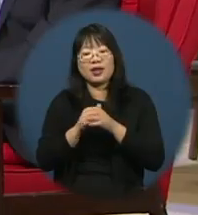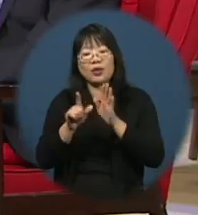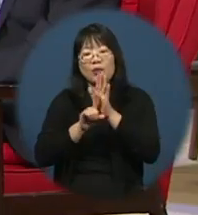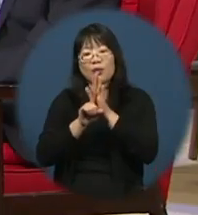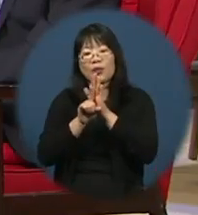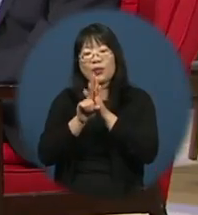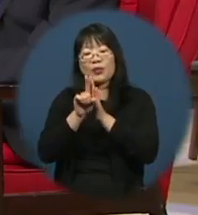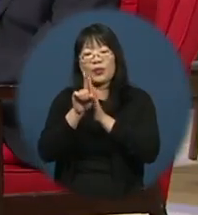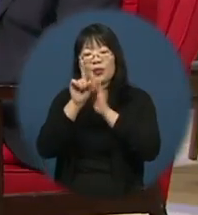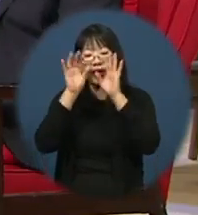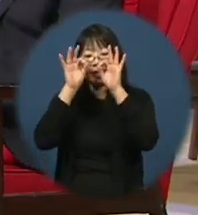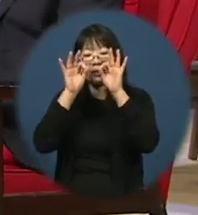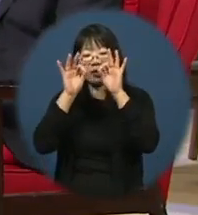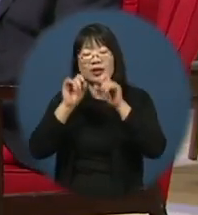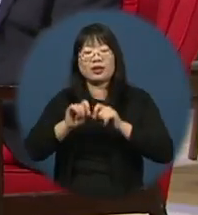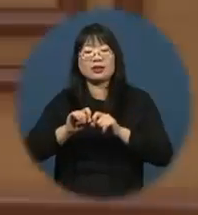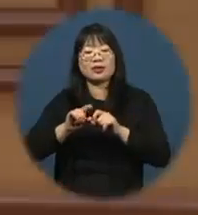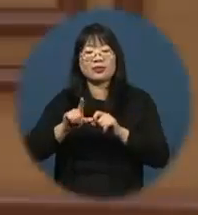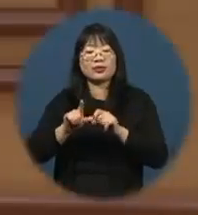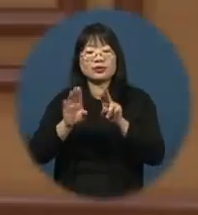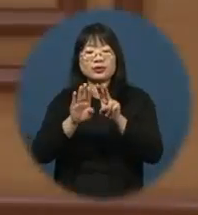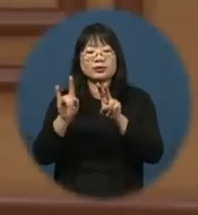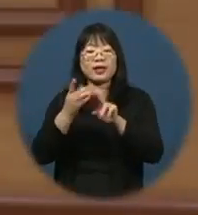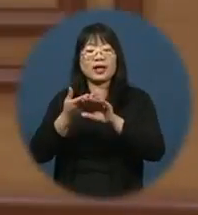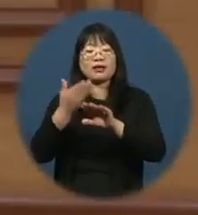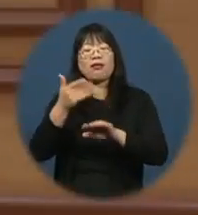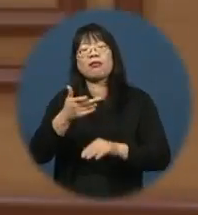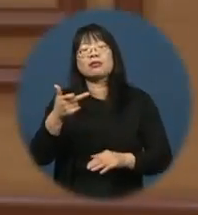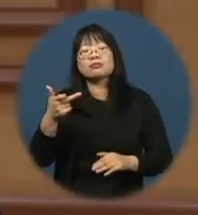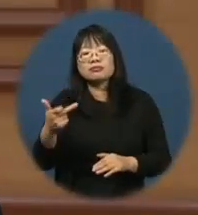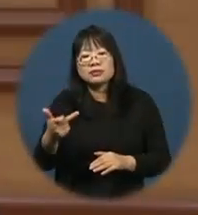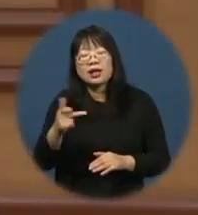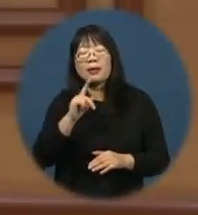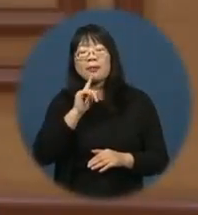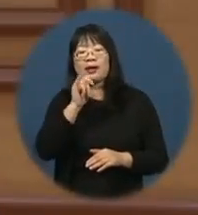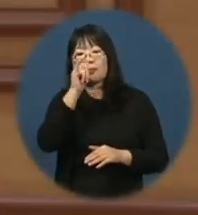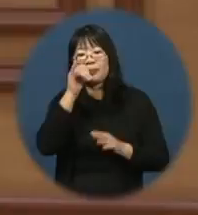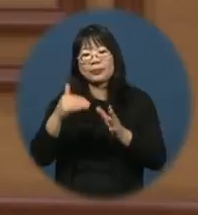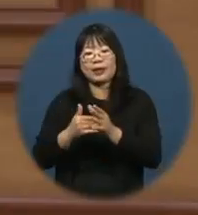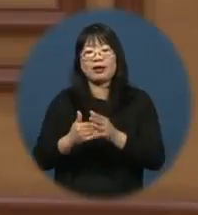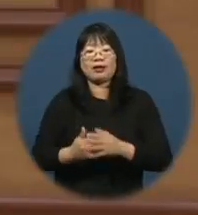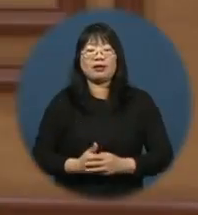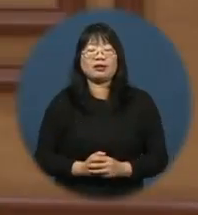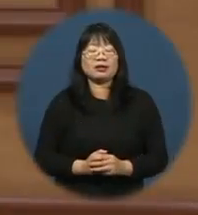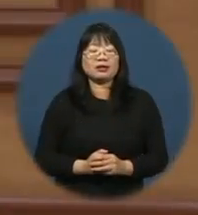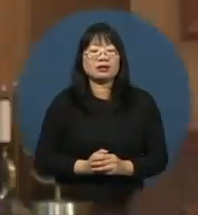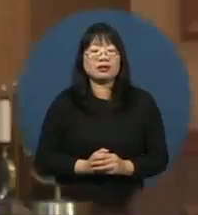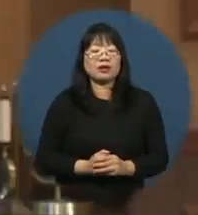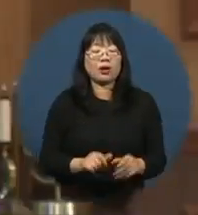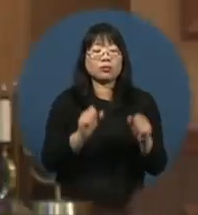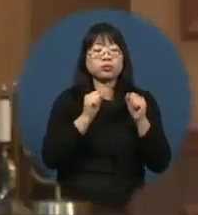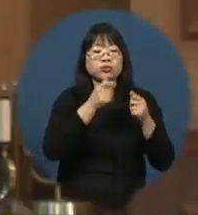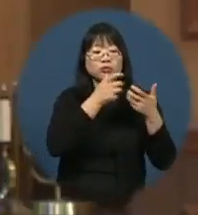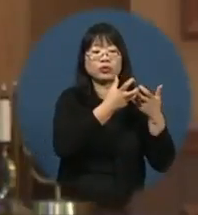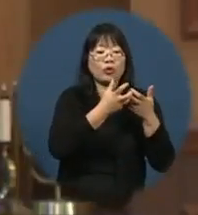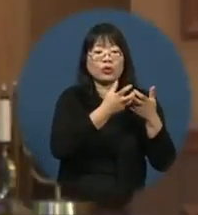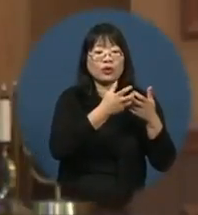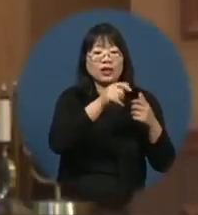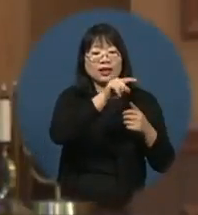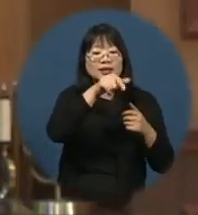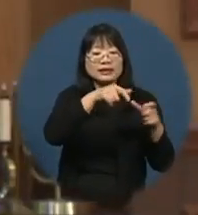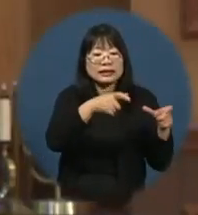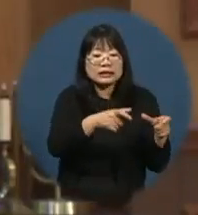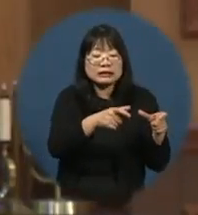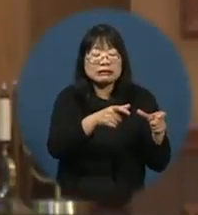온도 상승은 대체적으로 2배 이상 더 크다. 이렇게 그렇군요. 얘기를 하고 있습니다. 북극의 무슨 뭐 최후의